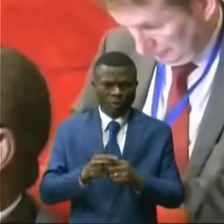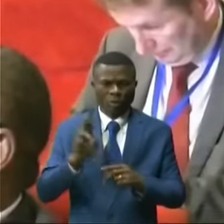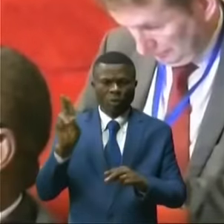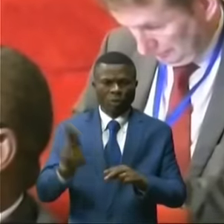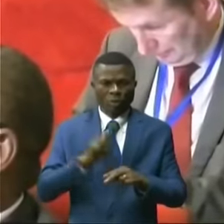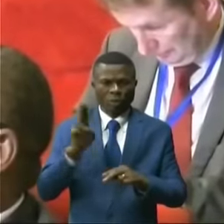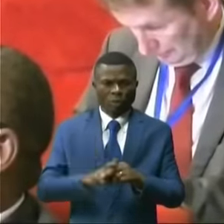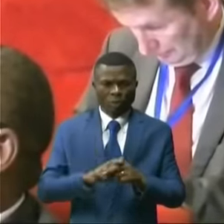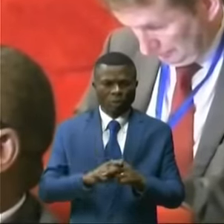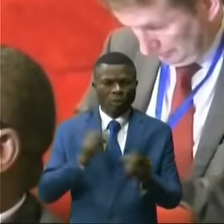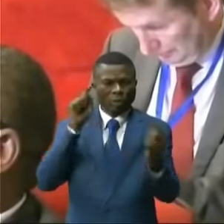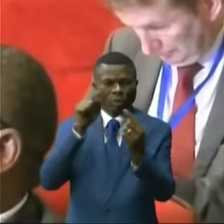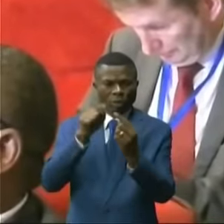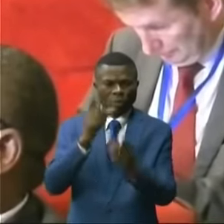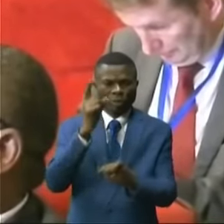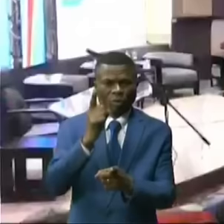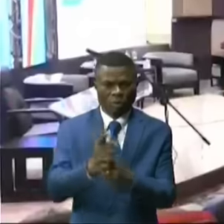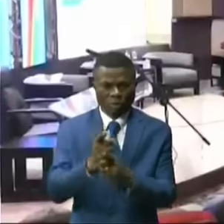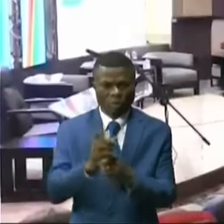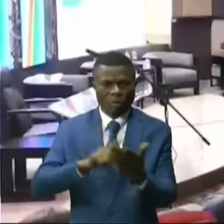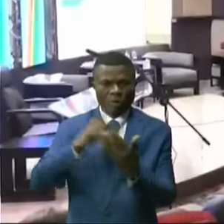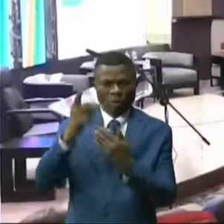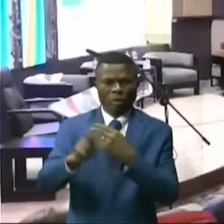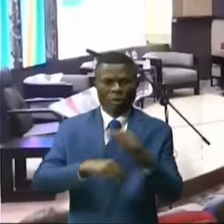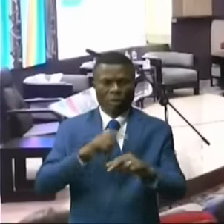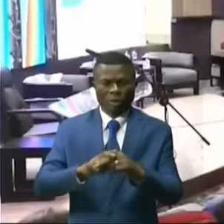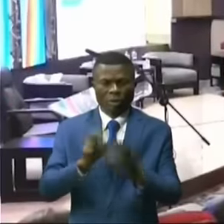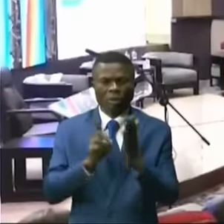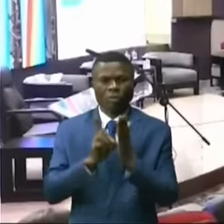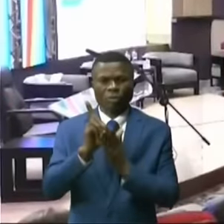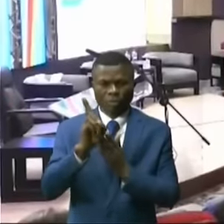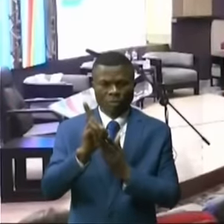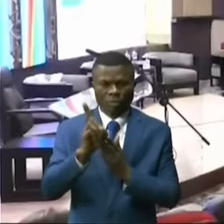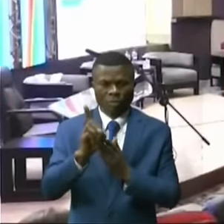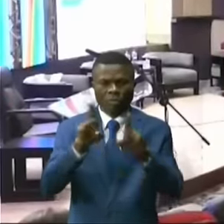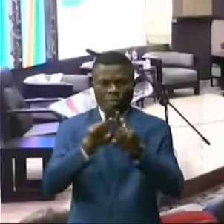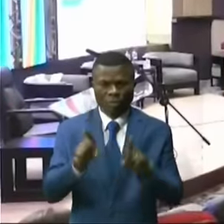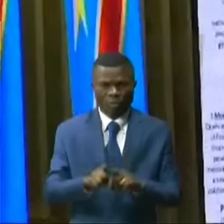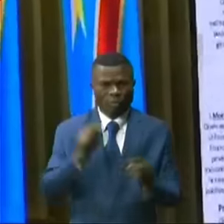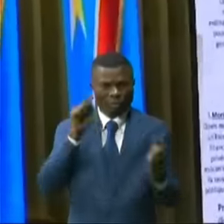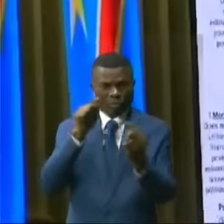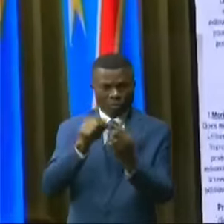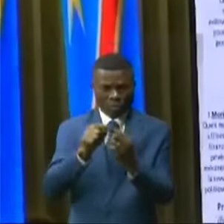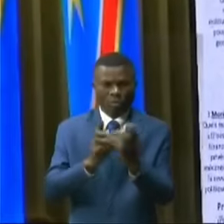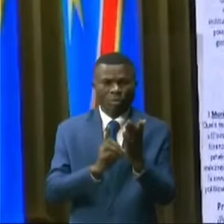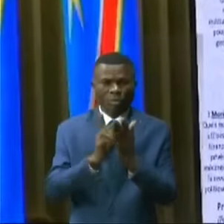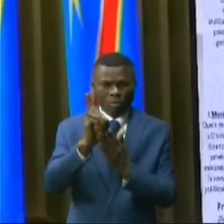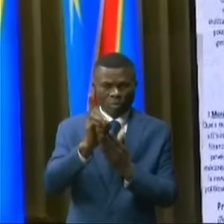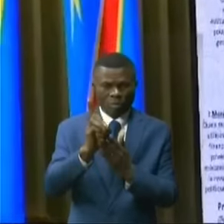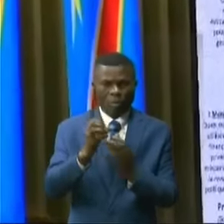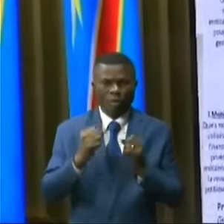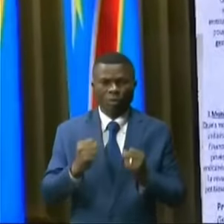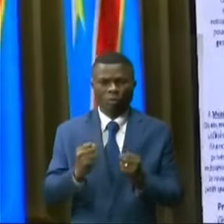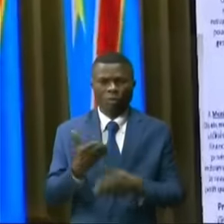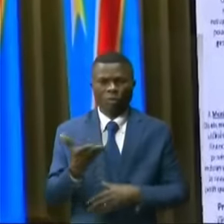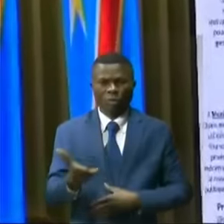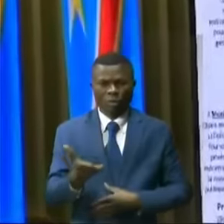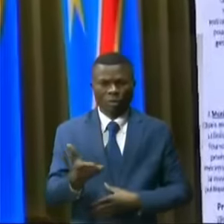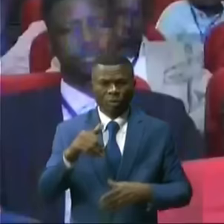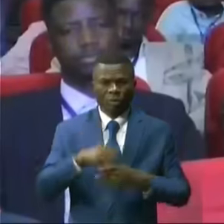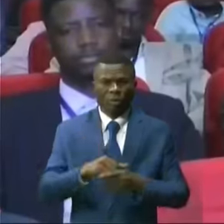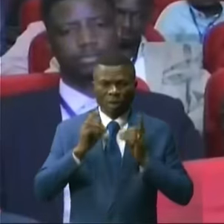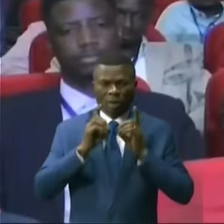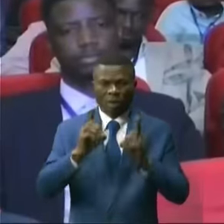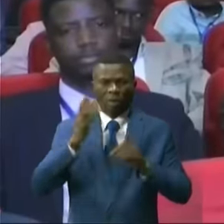œuvre des objectifs fixés dans le plan national de développement et des objectifs de développement durable dans ce